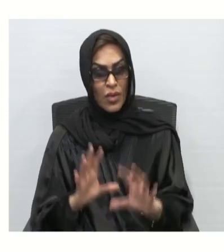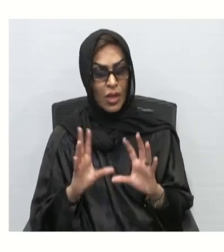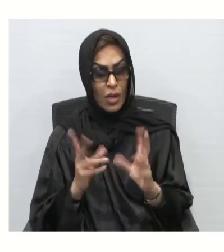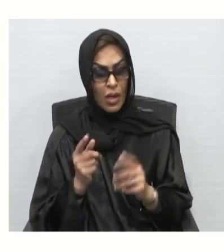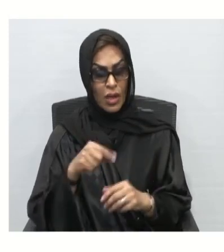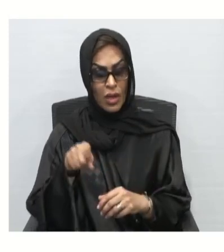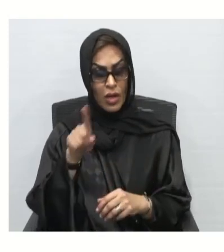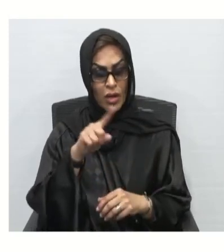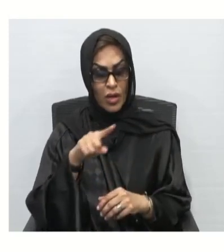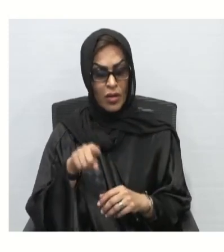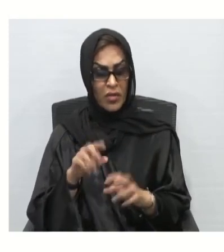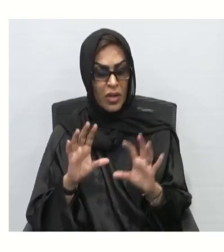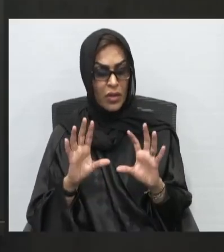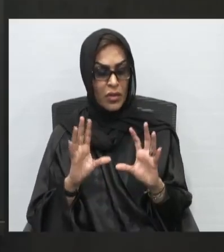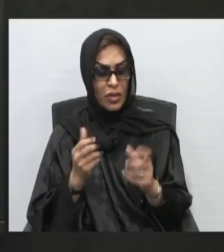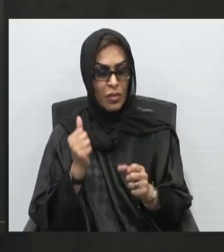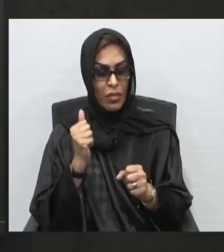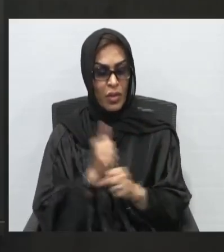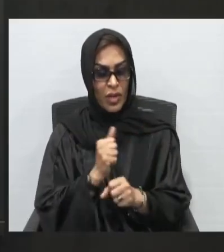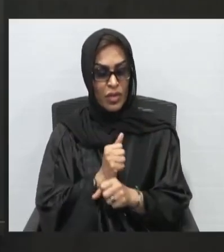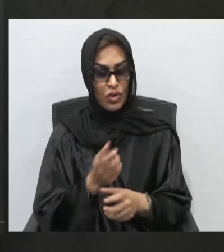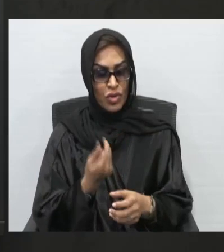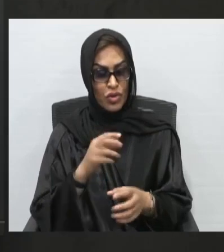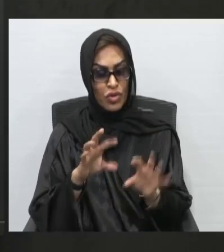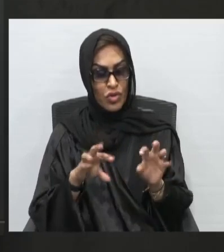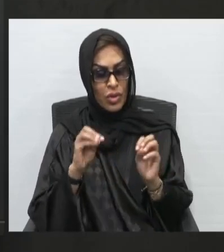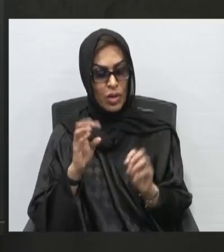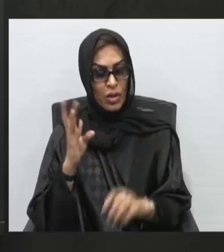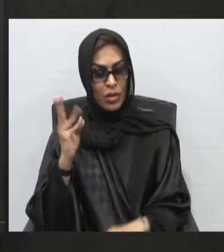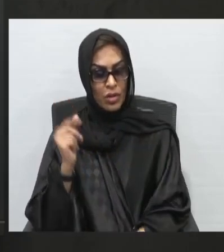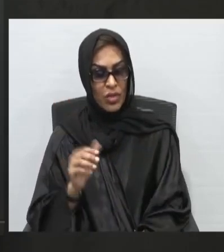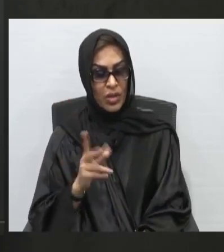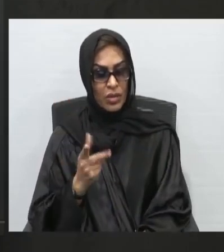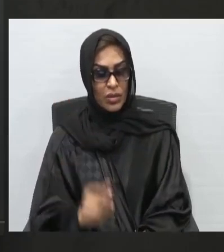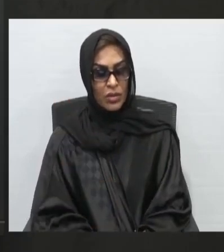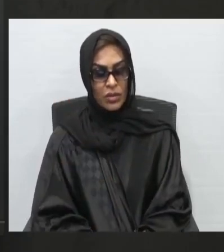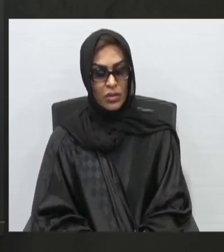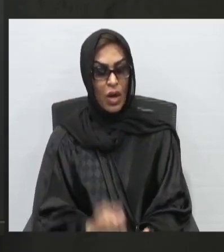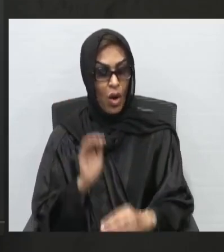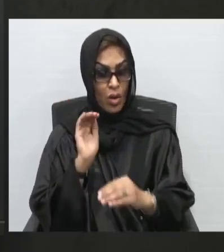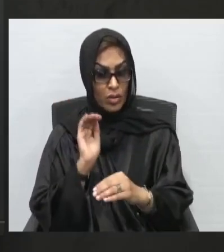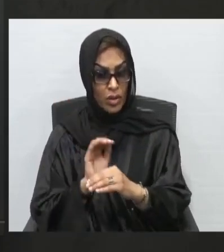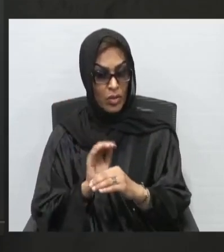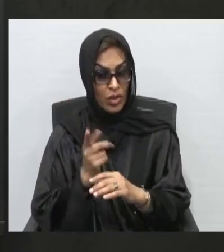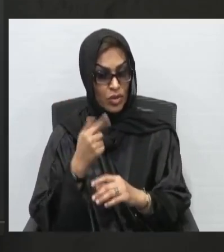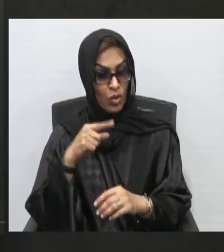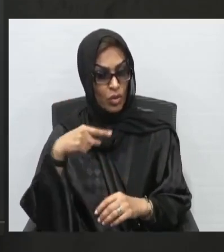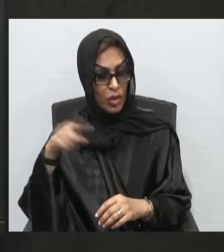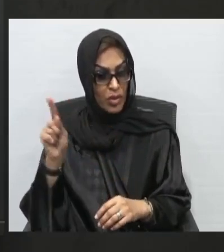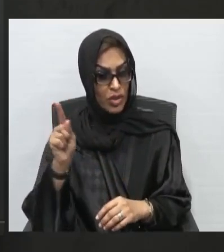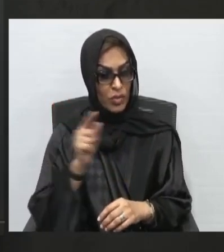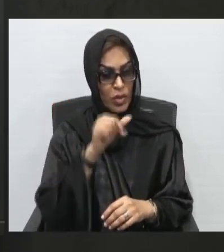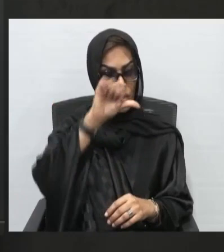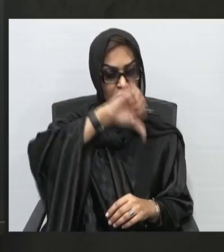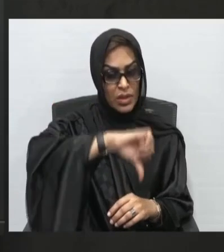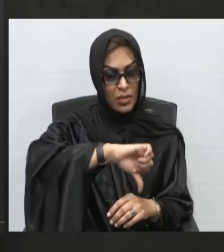الان نريد ان اتعرف كيف تتم عمليه الشراء الرقمي تعلمنا الارشادات والايجابيات والسلبيات